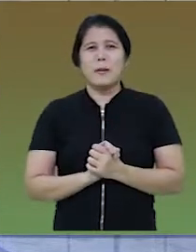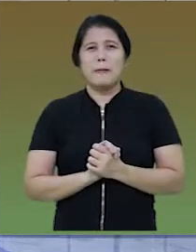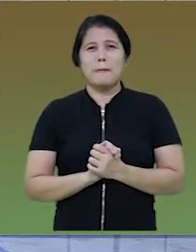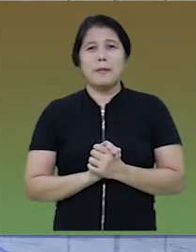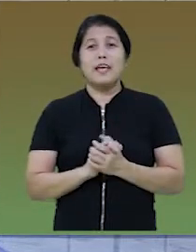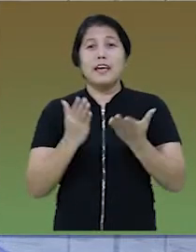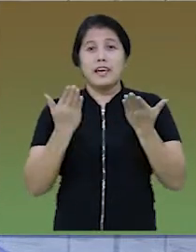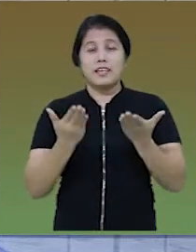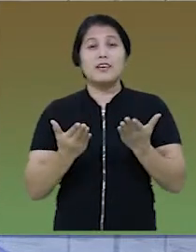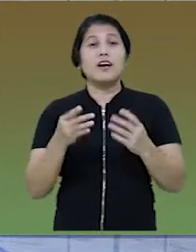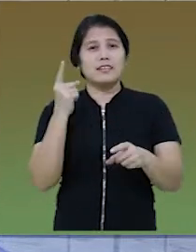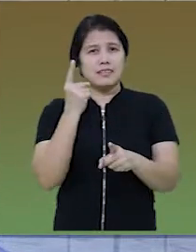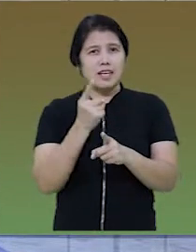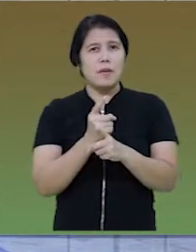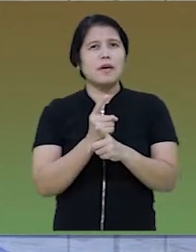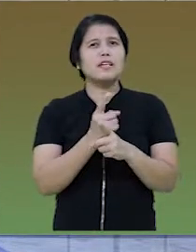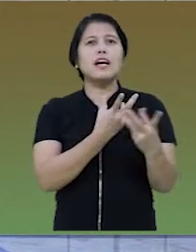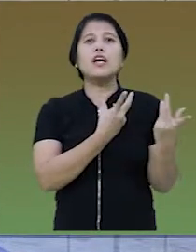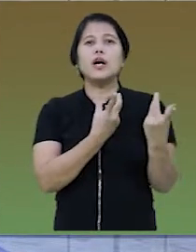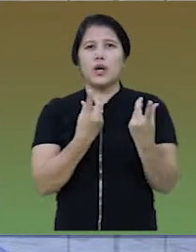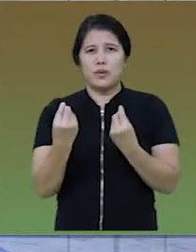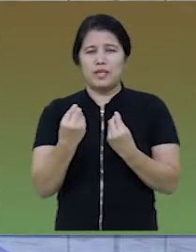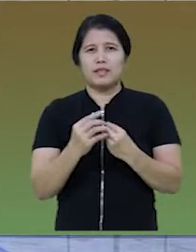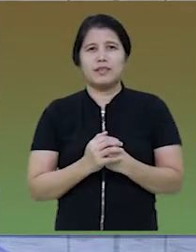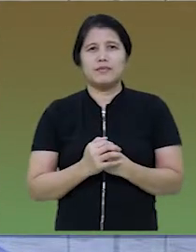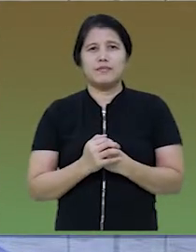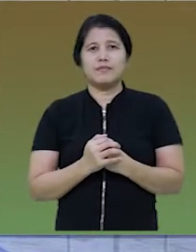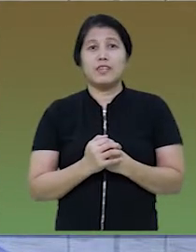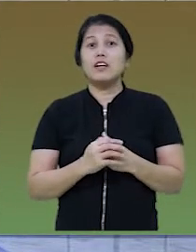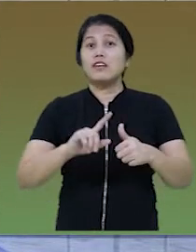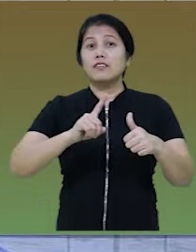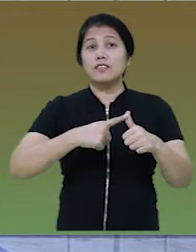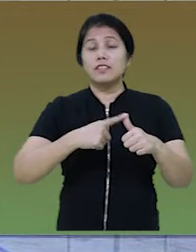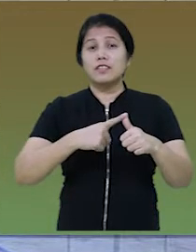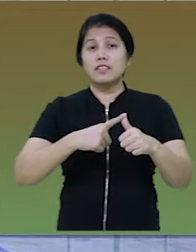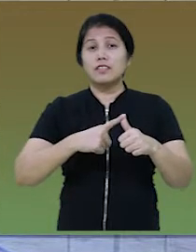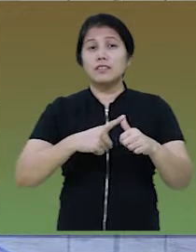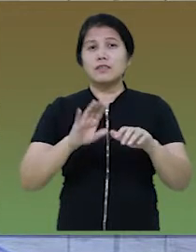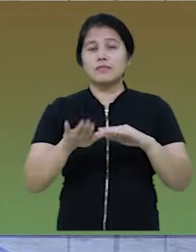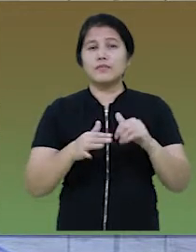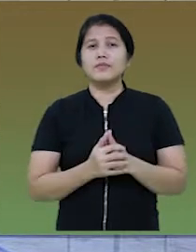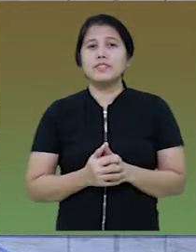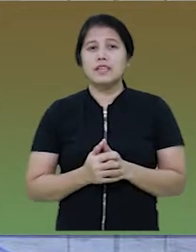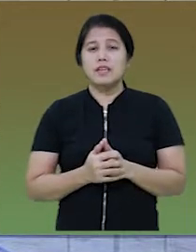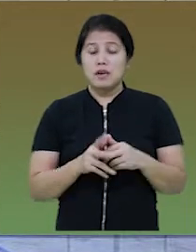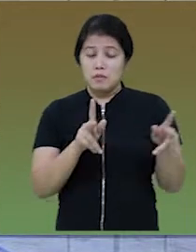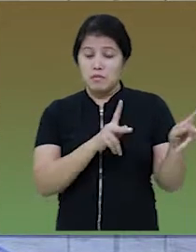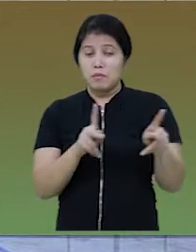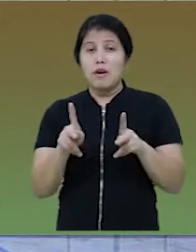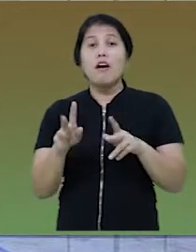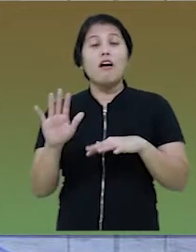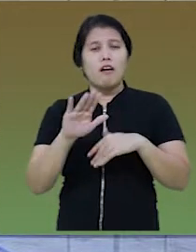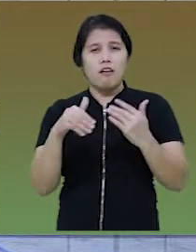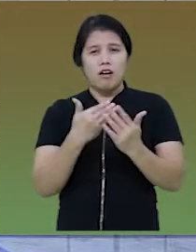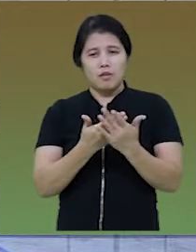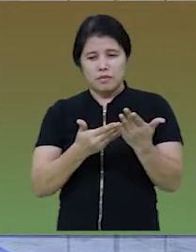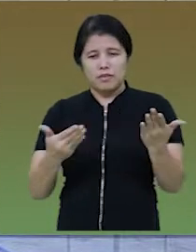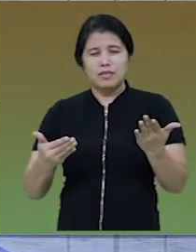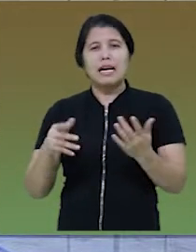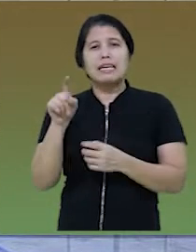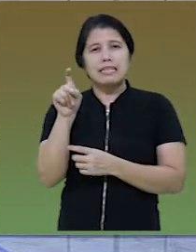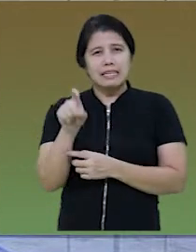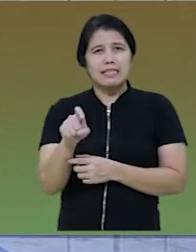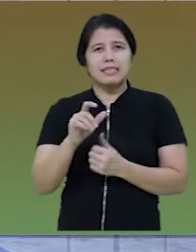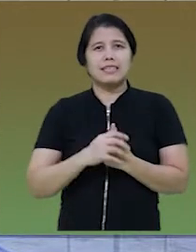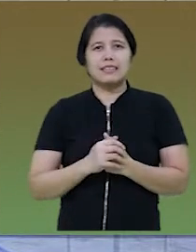Heto ang mga dapat gawin. Step 1. Prepare all the materials. Kakailanganin